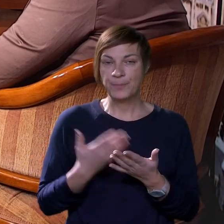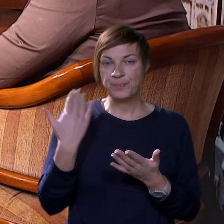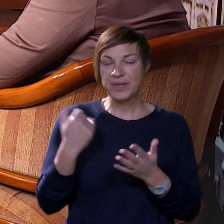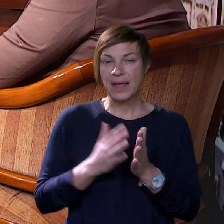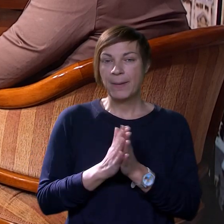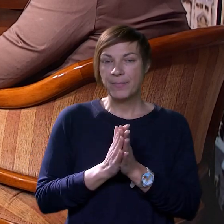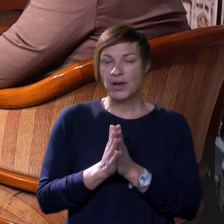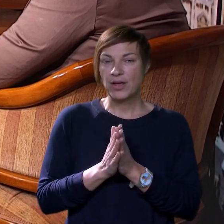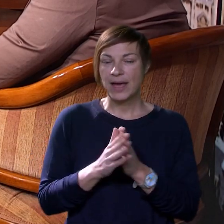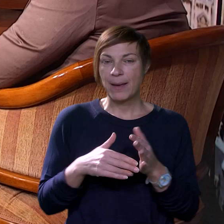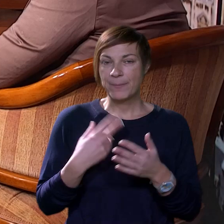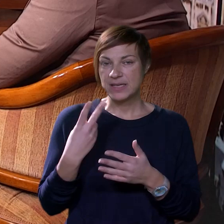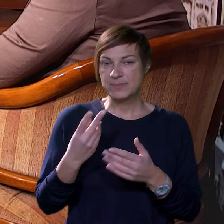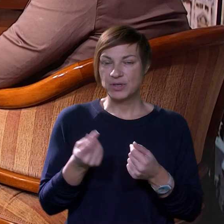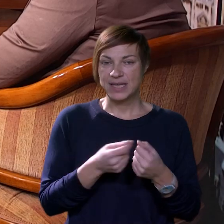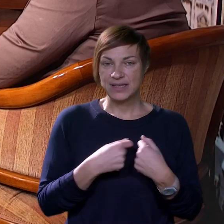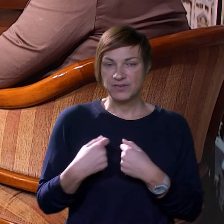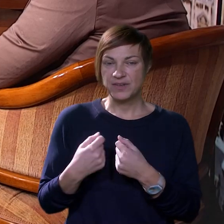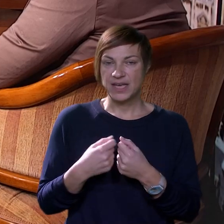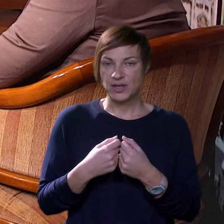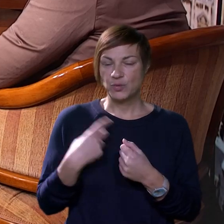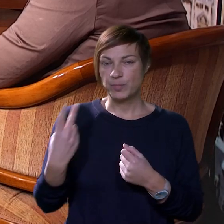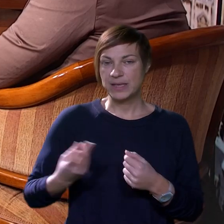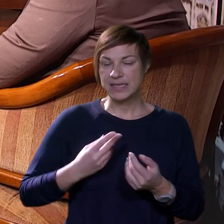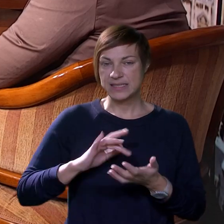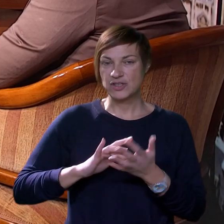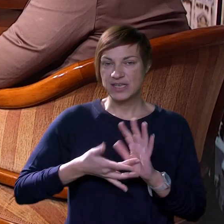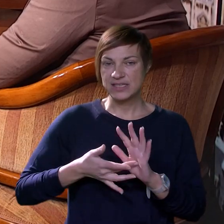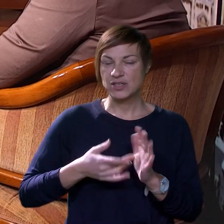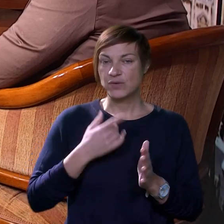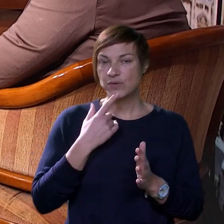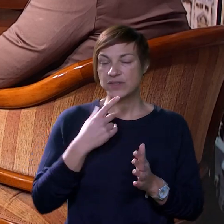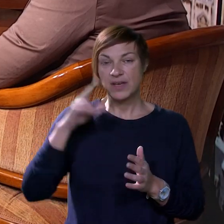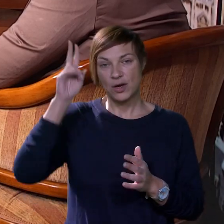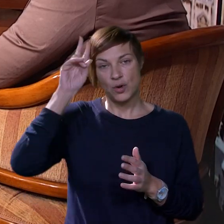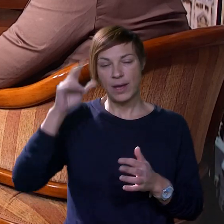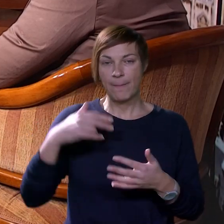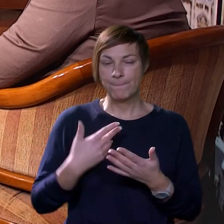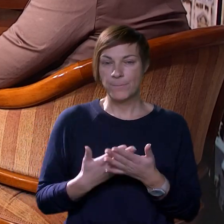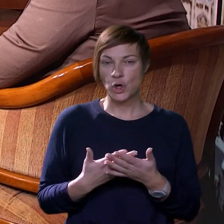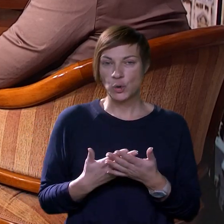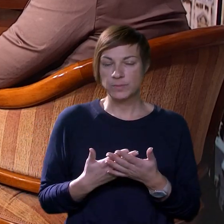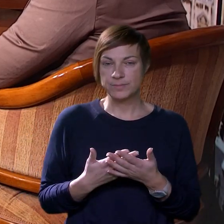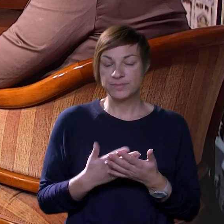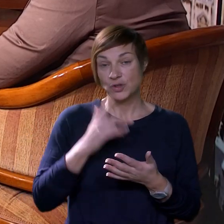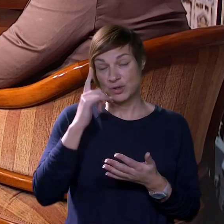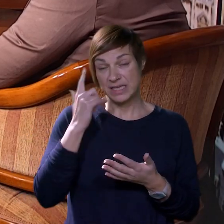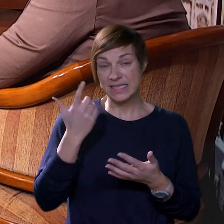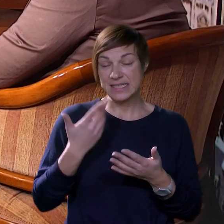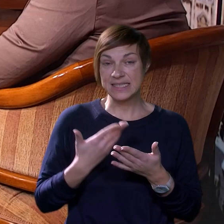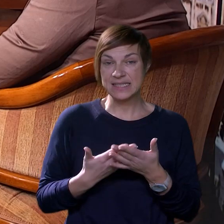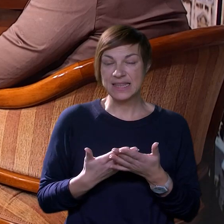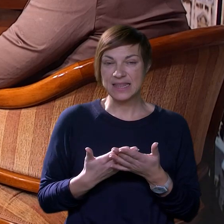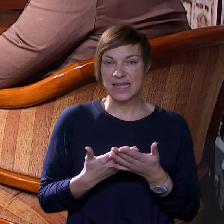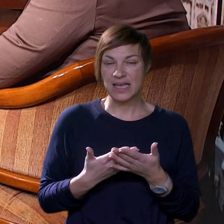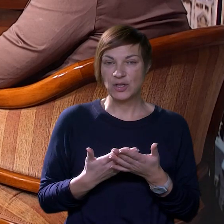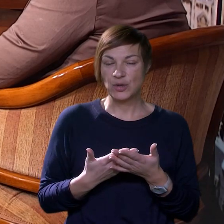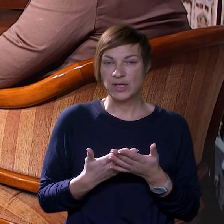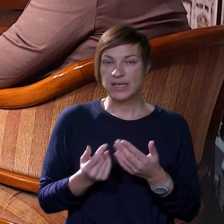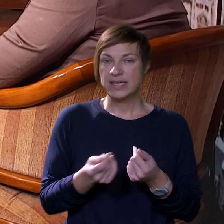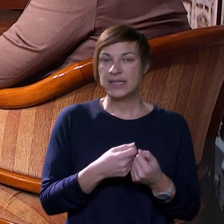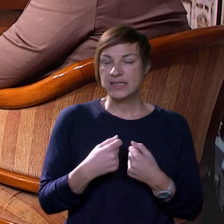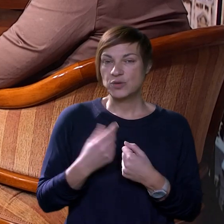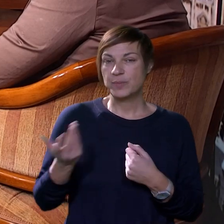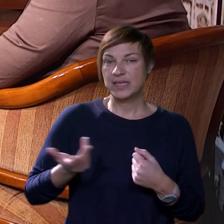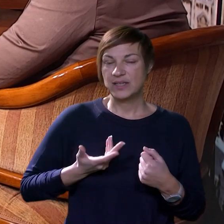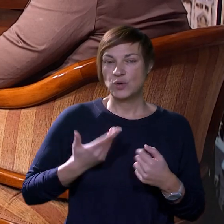upravo je bilo i apelava zbog te dvije grupe da se odazovu svi koji mogu i koji znaju da su te